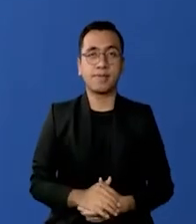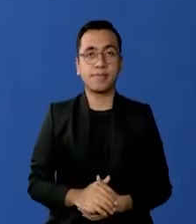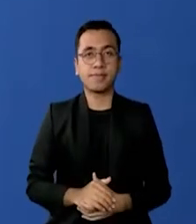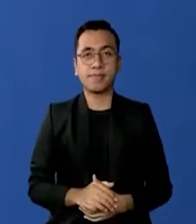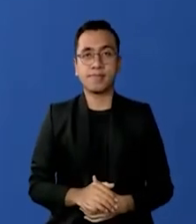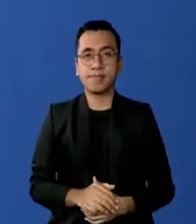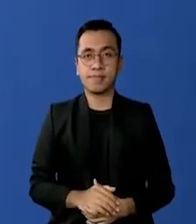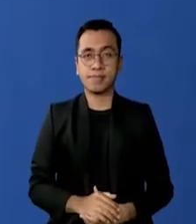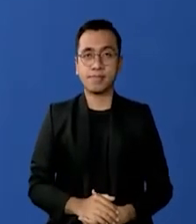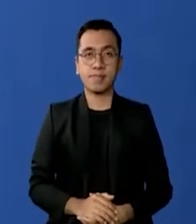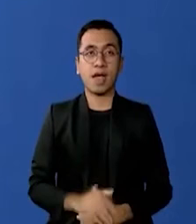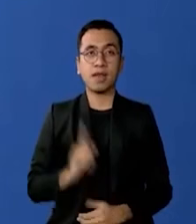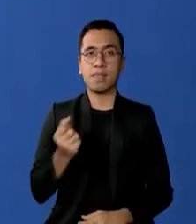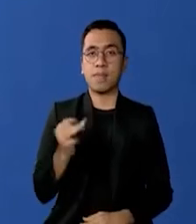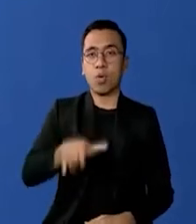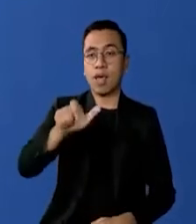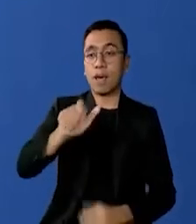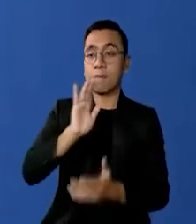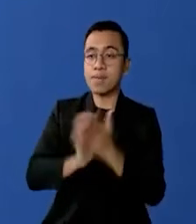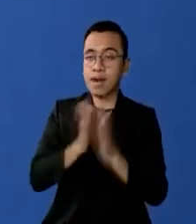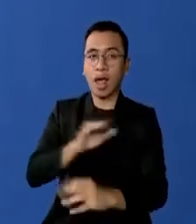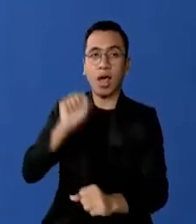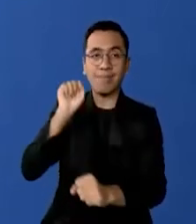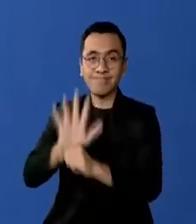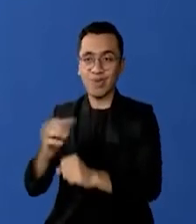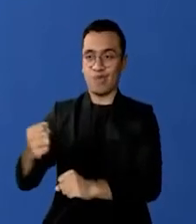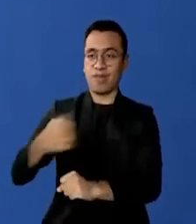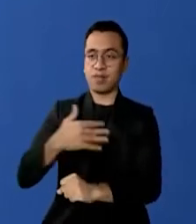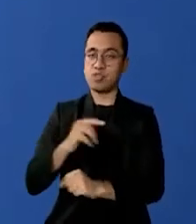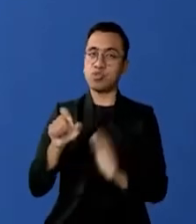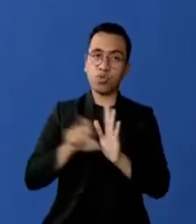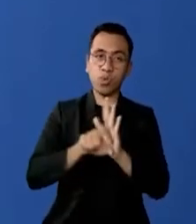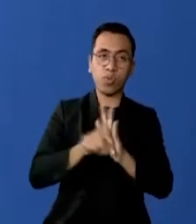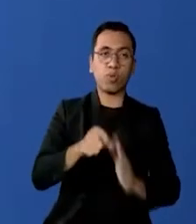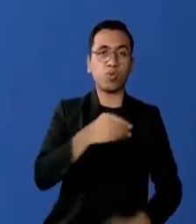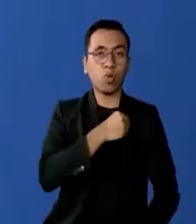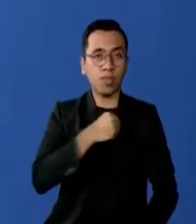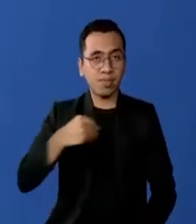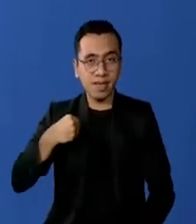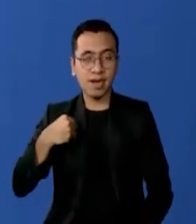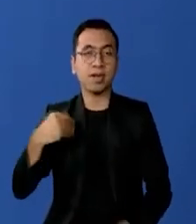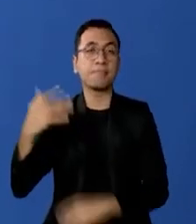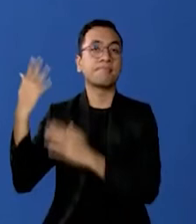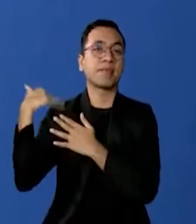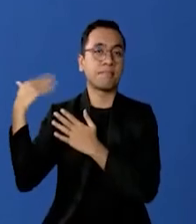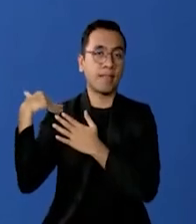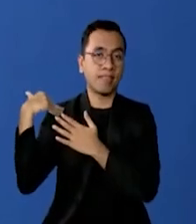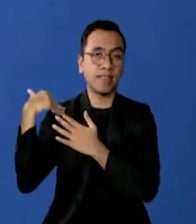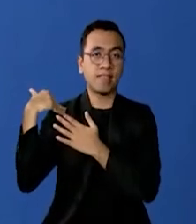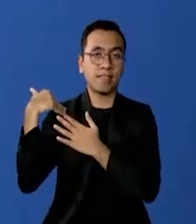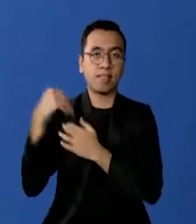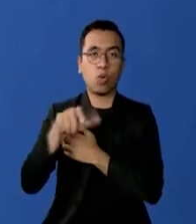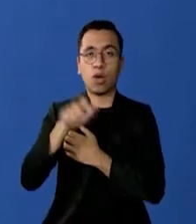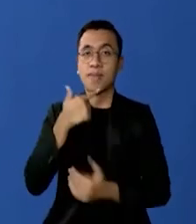kalangan dokter pejabat pemerintah atau tokoh masyarakat yang kebetulan